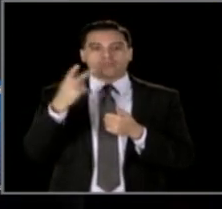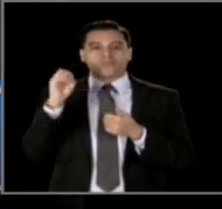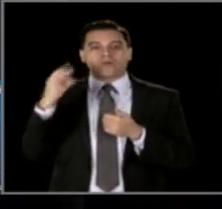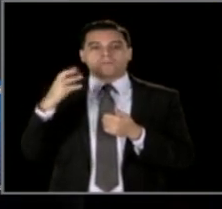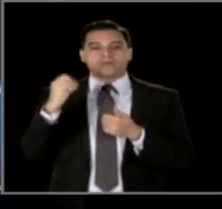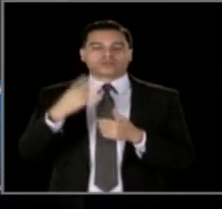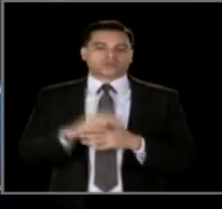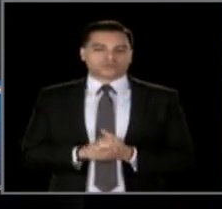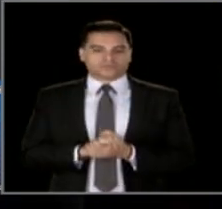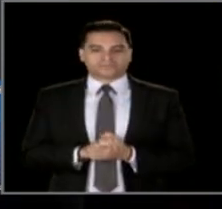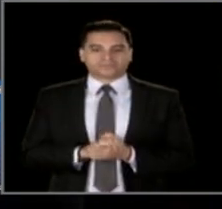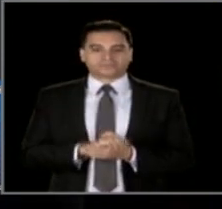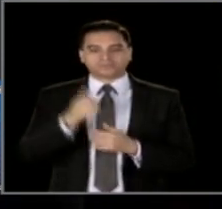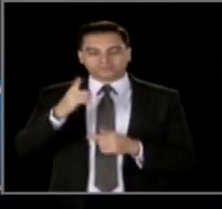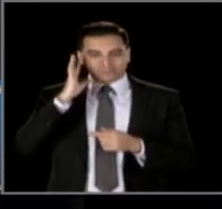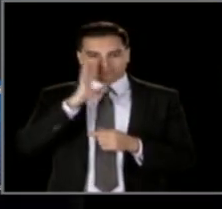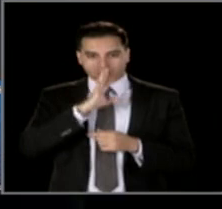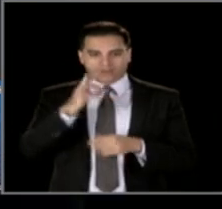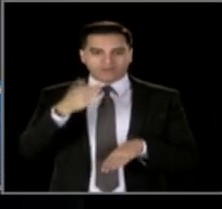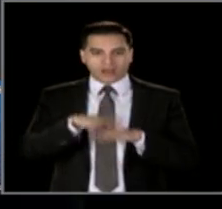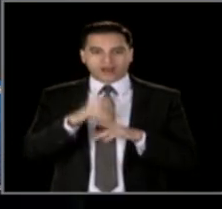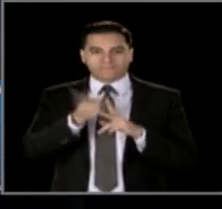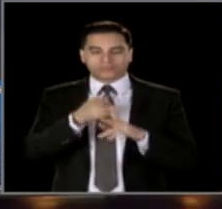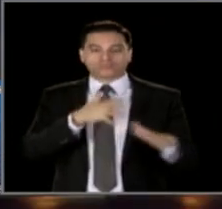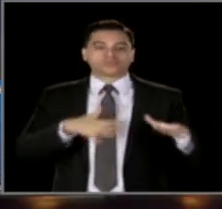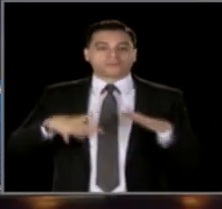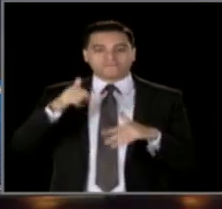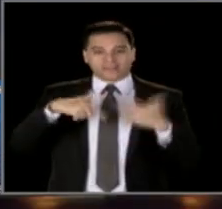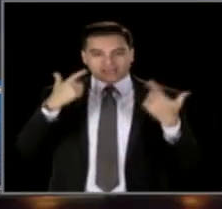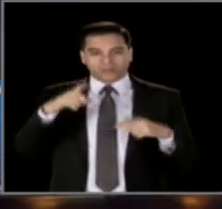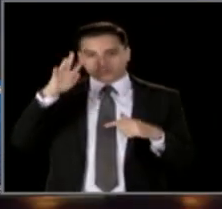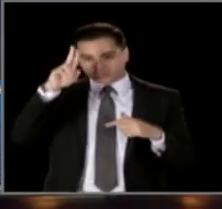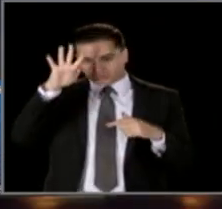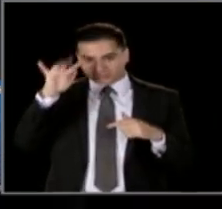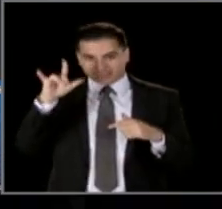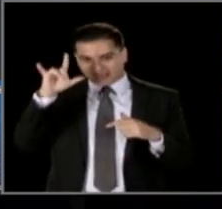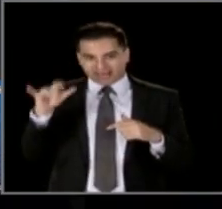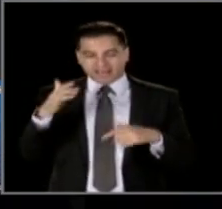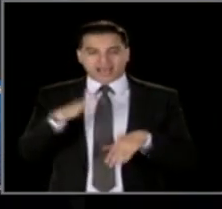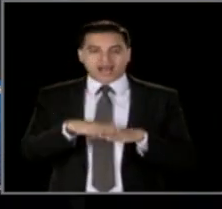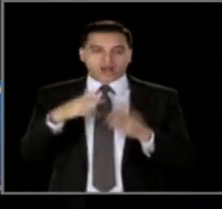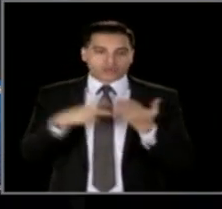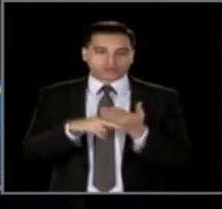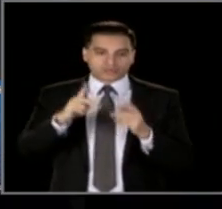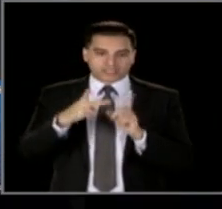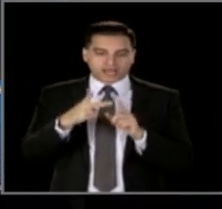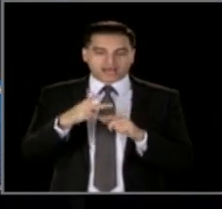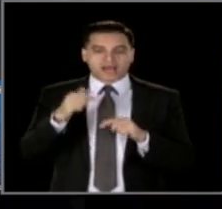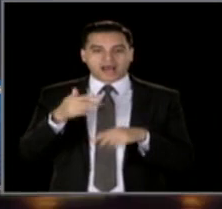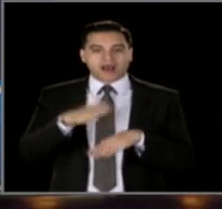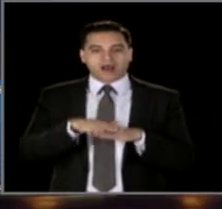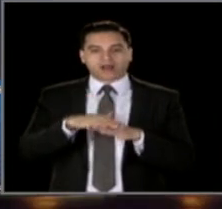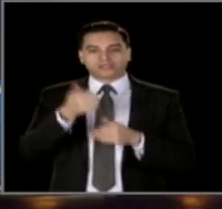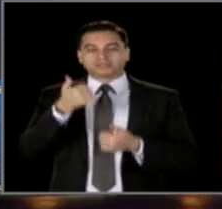2014. بيوثق للمجتمع في تشيلي في النصف الثاني من القرن العشرين وصراع